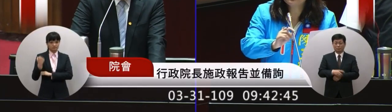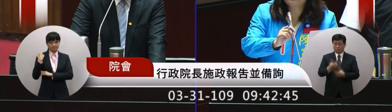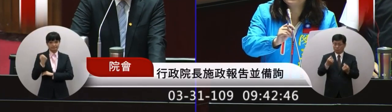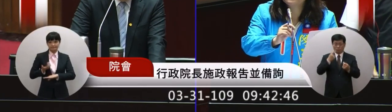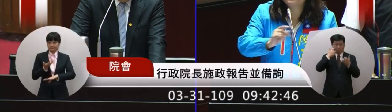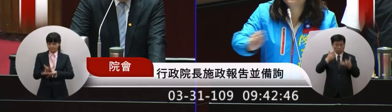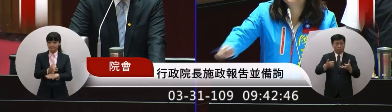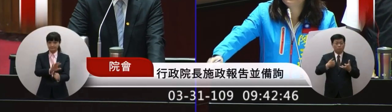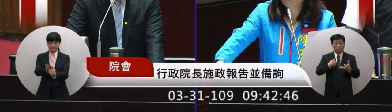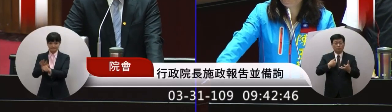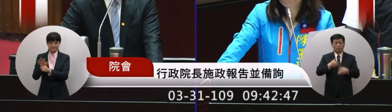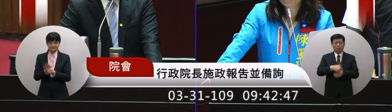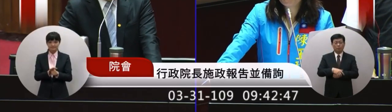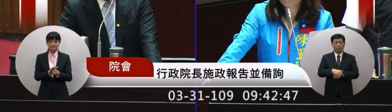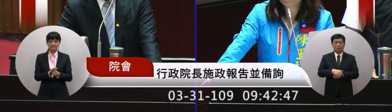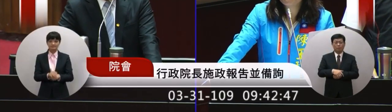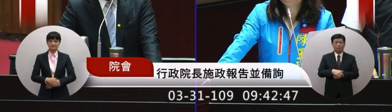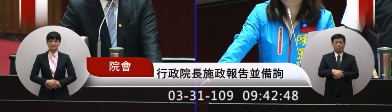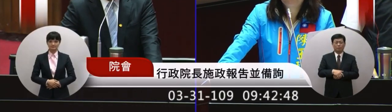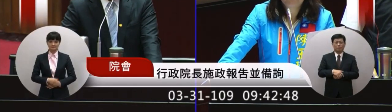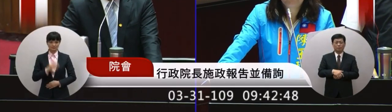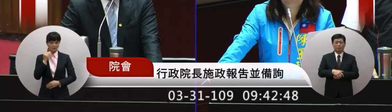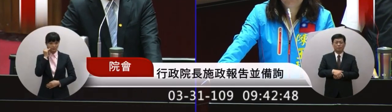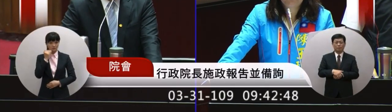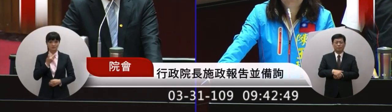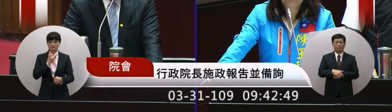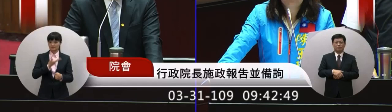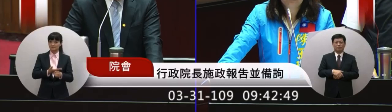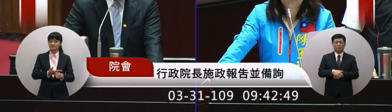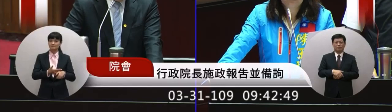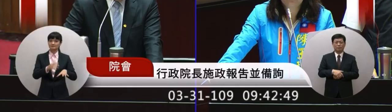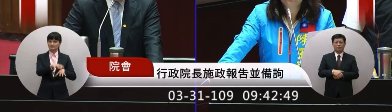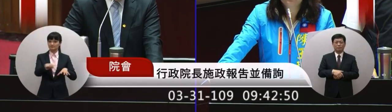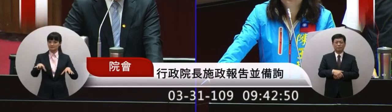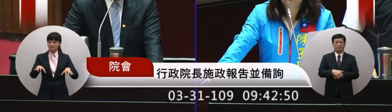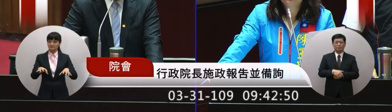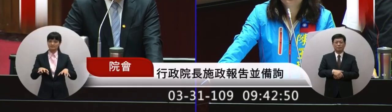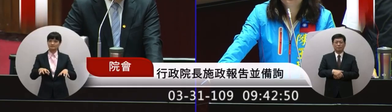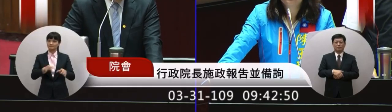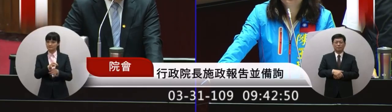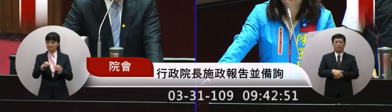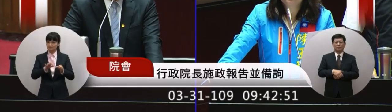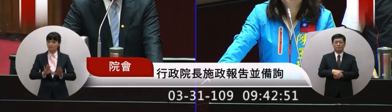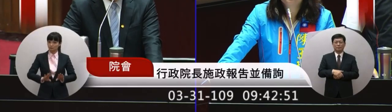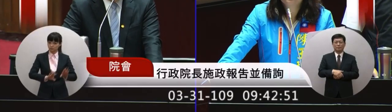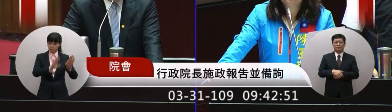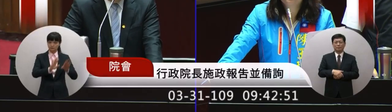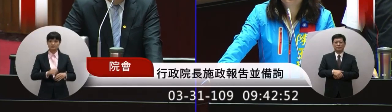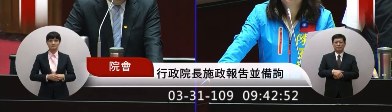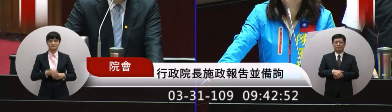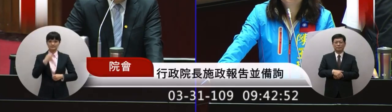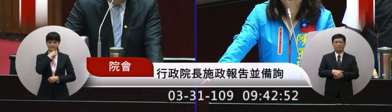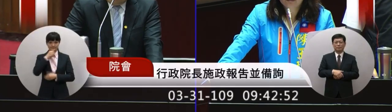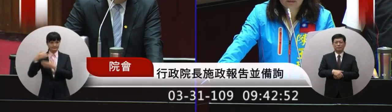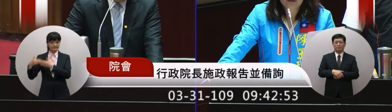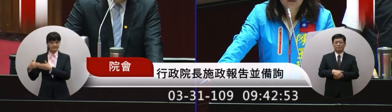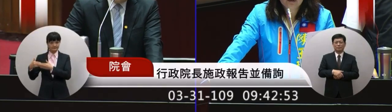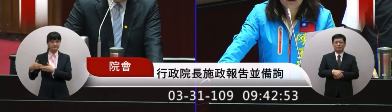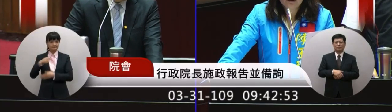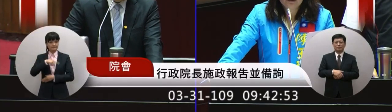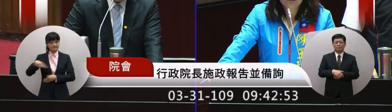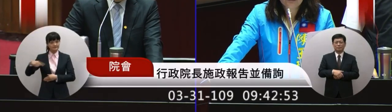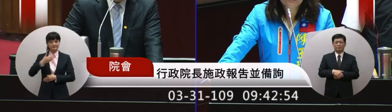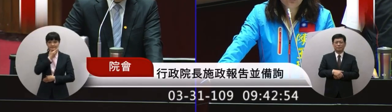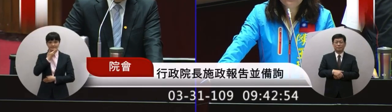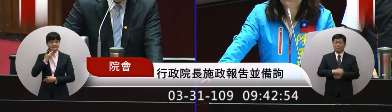重视我们。 那只要能够让地方发展，让两岸都能够互惠互利，我们都是支